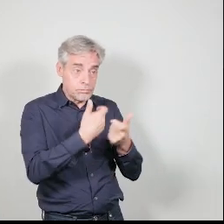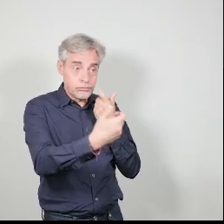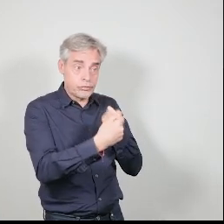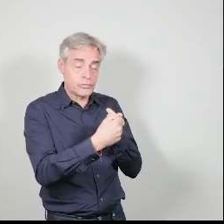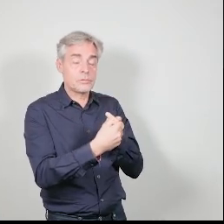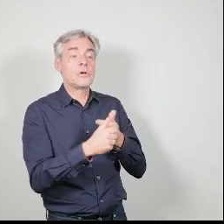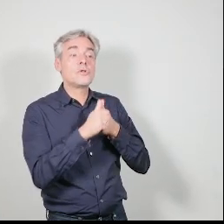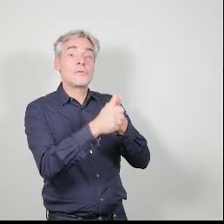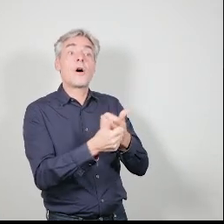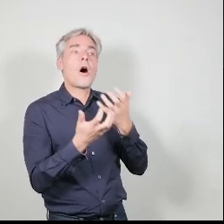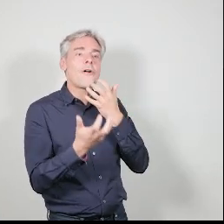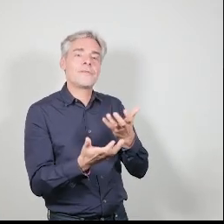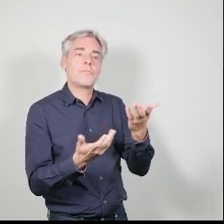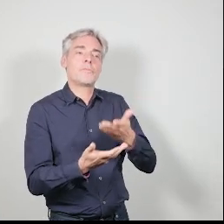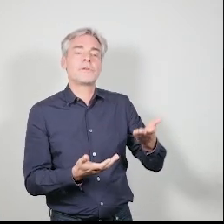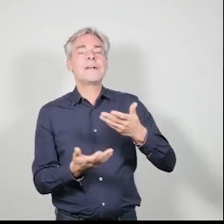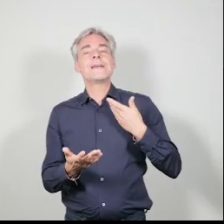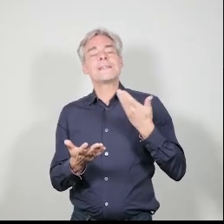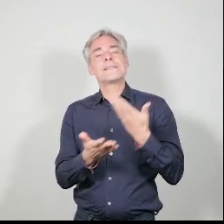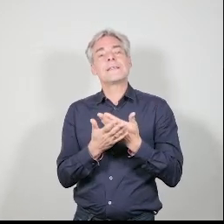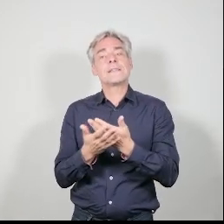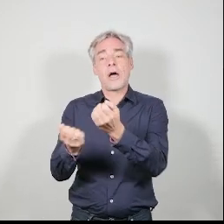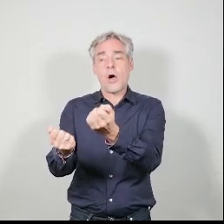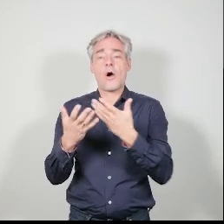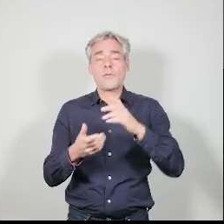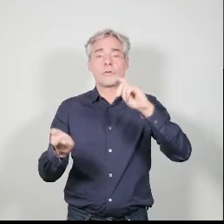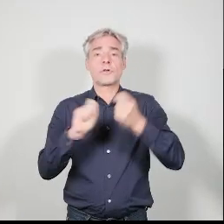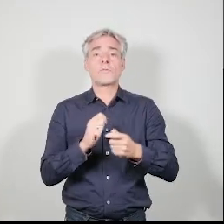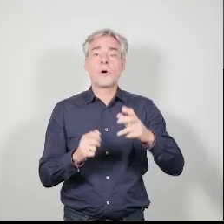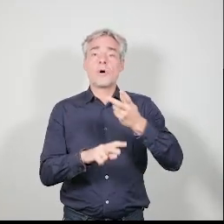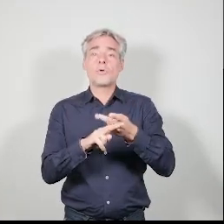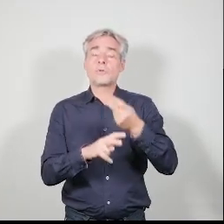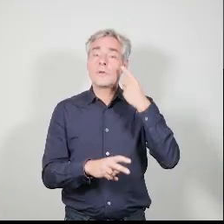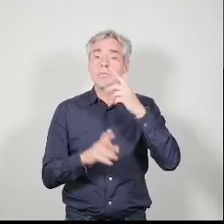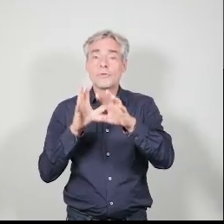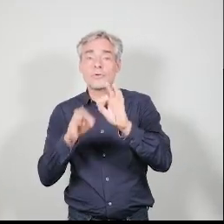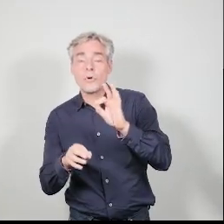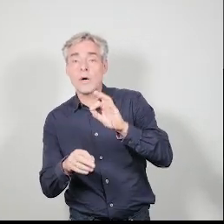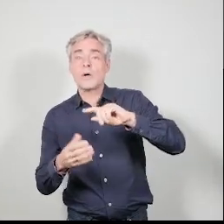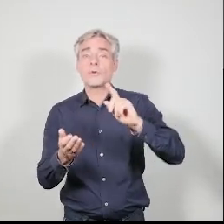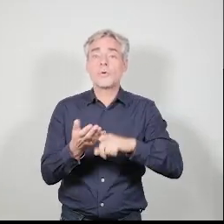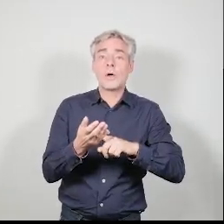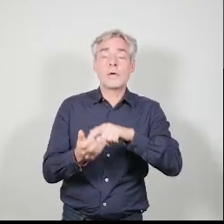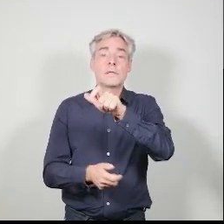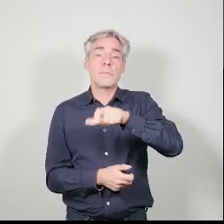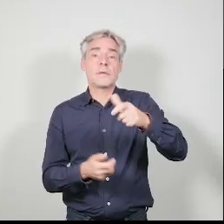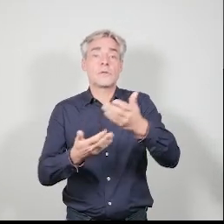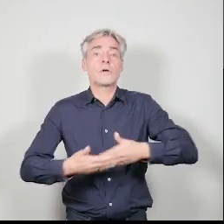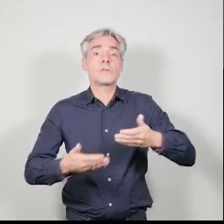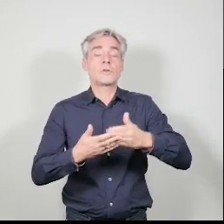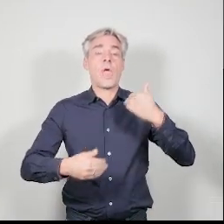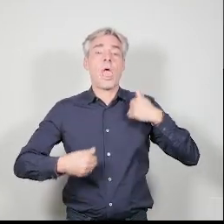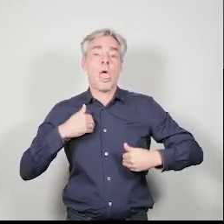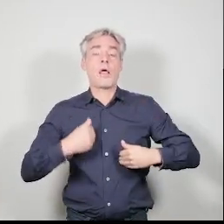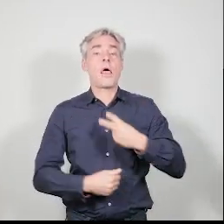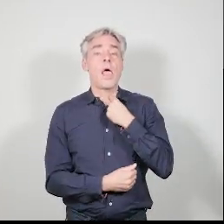souhaits des personnes. Et donc c'est le cœur finalement de la transformation de l'offre, c'est l'outil au service du choix, du droit des personnes en situation de handicap